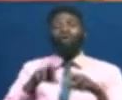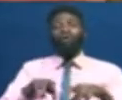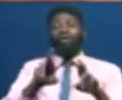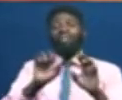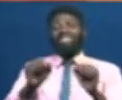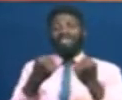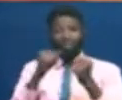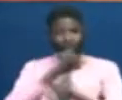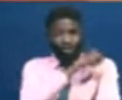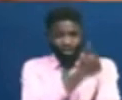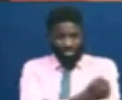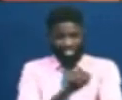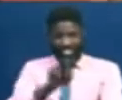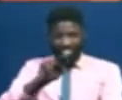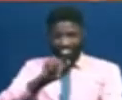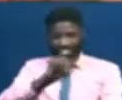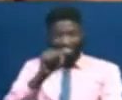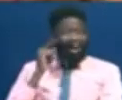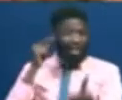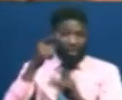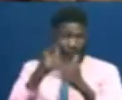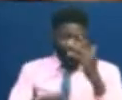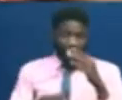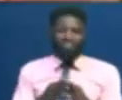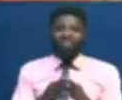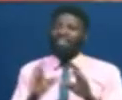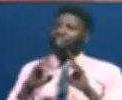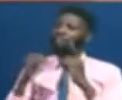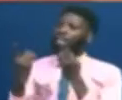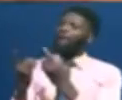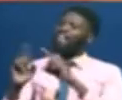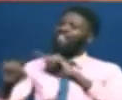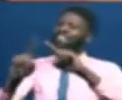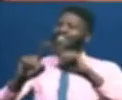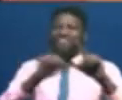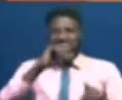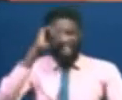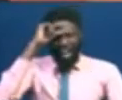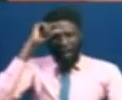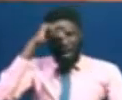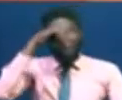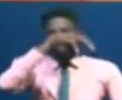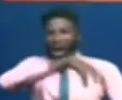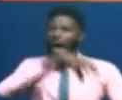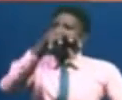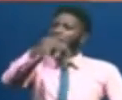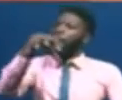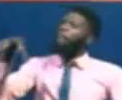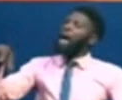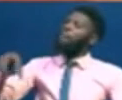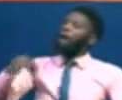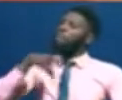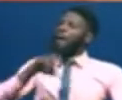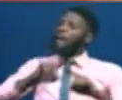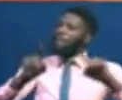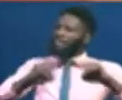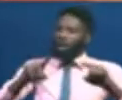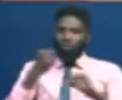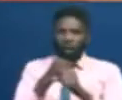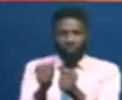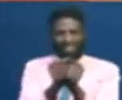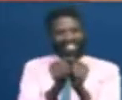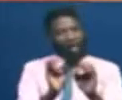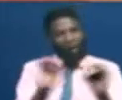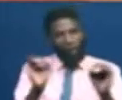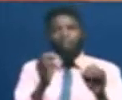ni scattered departments ama departments za serikali zile haziwezi hazikuwa zinafanya kazi pamoja. Sianze